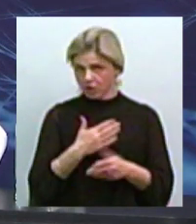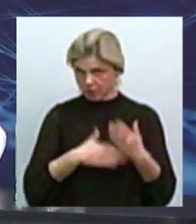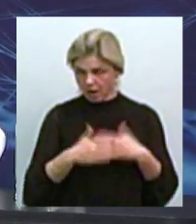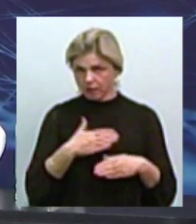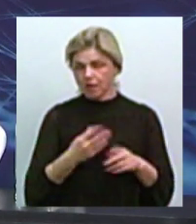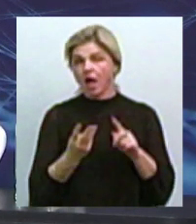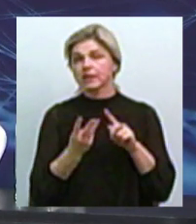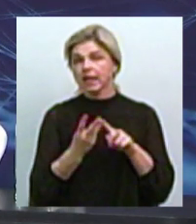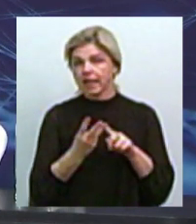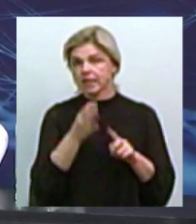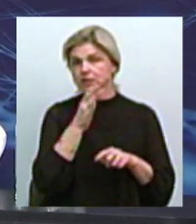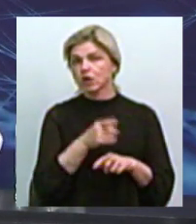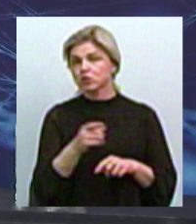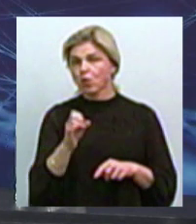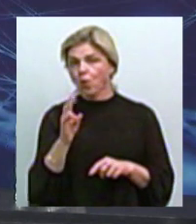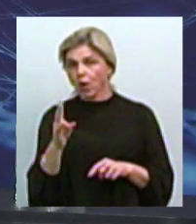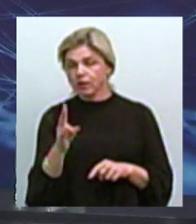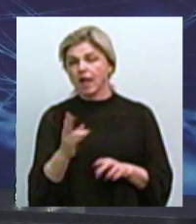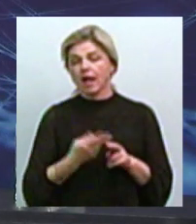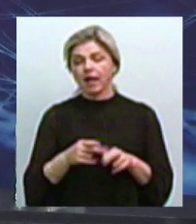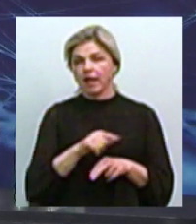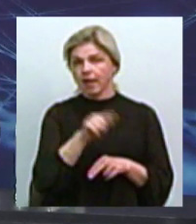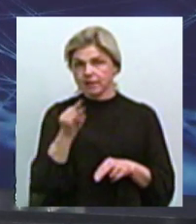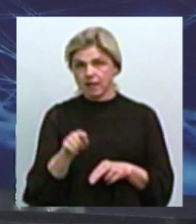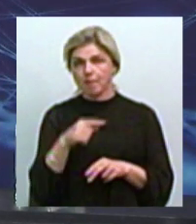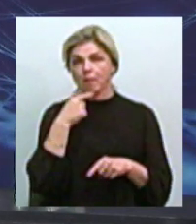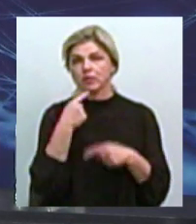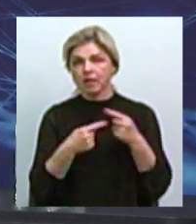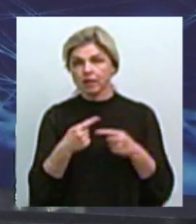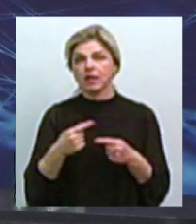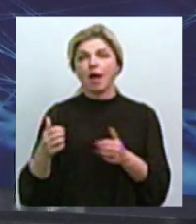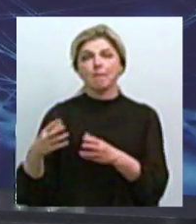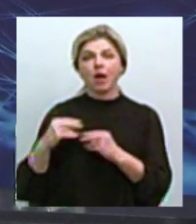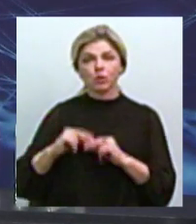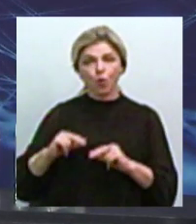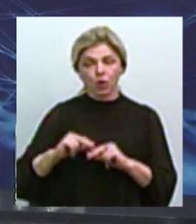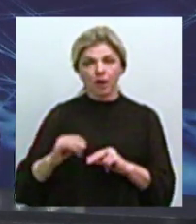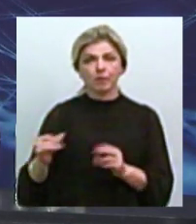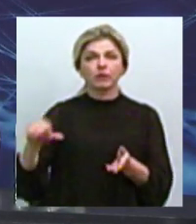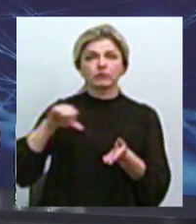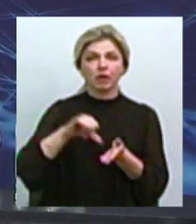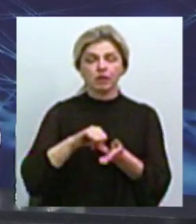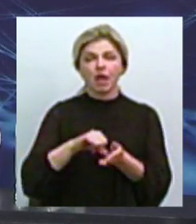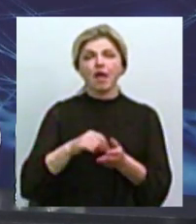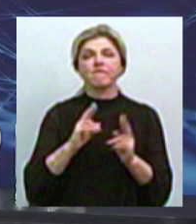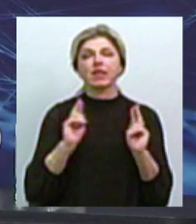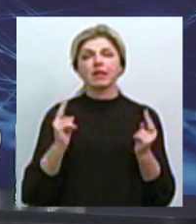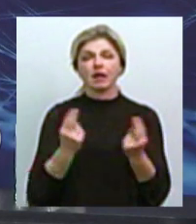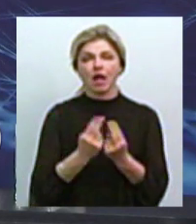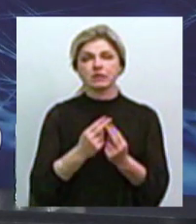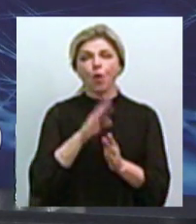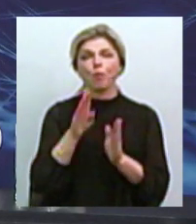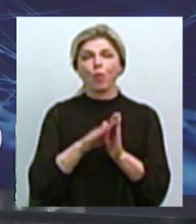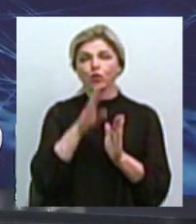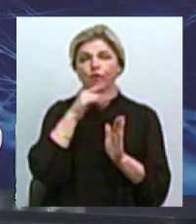в третьем сезоне к этим уже нашим постоянным партнерам присоединились еще Федерация подводной деятельности